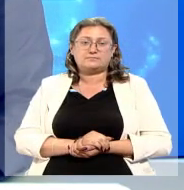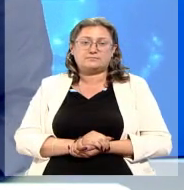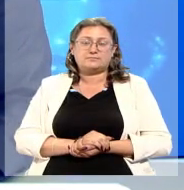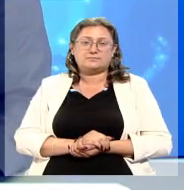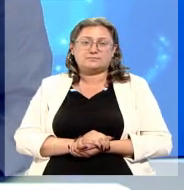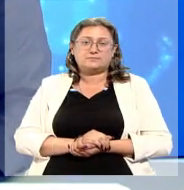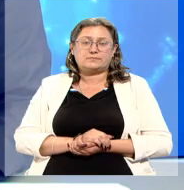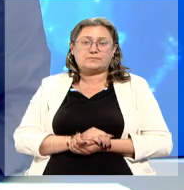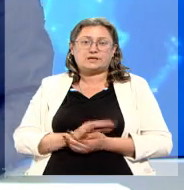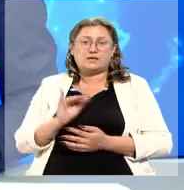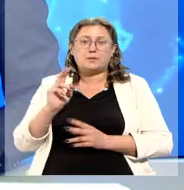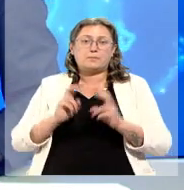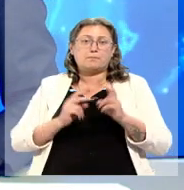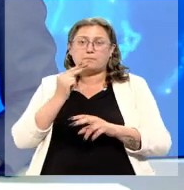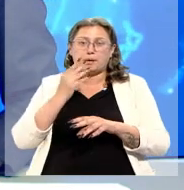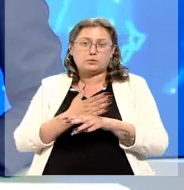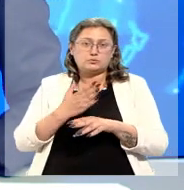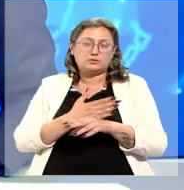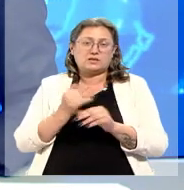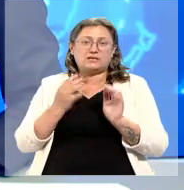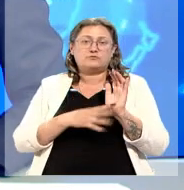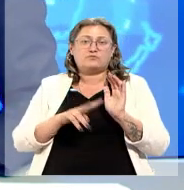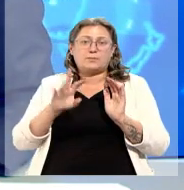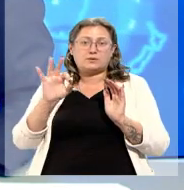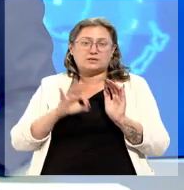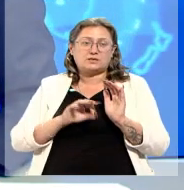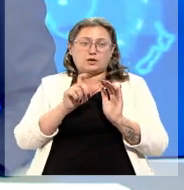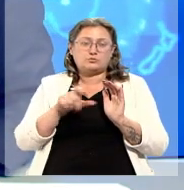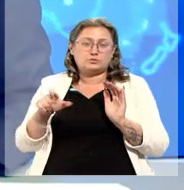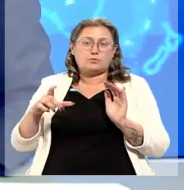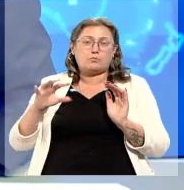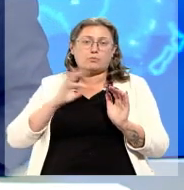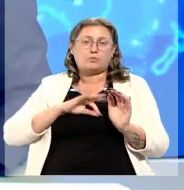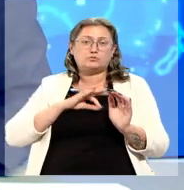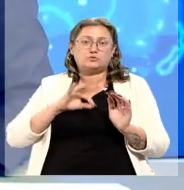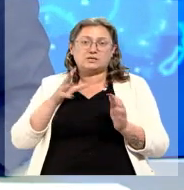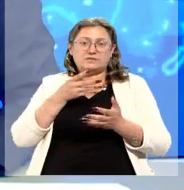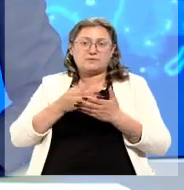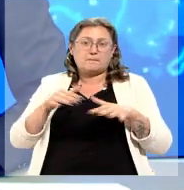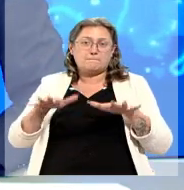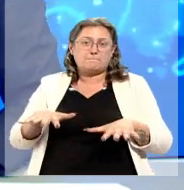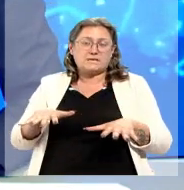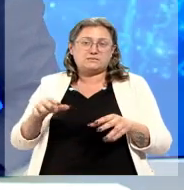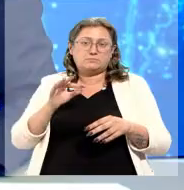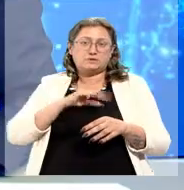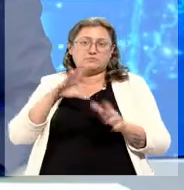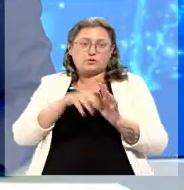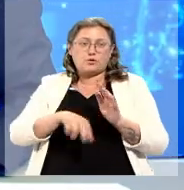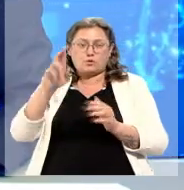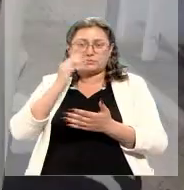пайдаланады. Осы және өзге де атқарылған жұмыстар туралы аудан әкімі өңірлік коммуникациялар қызметі алаңында өткен брифингте мәлім